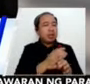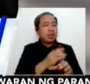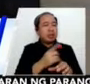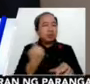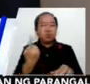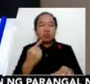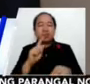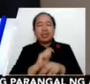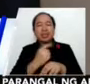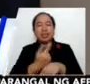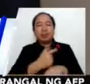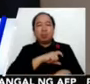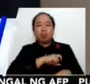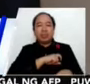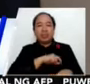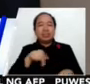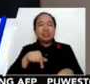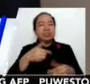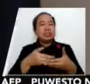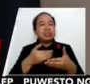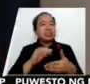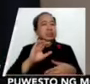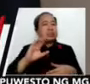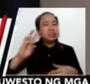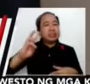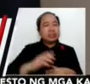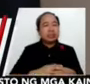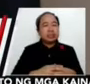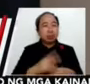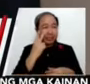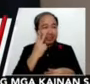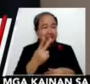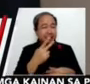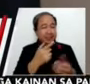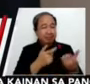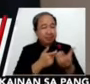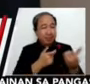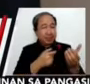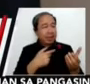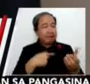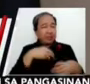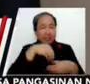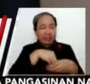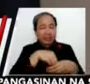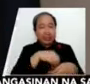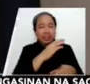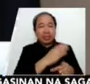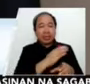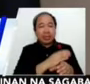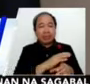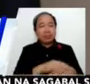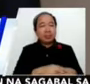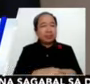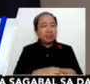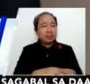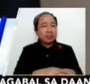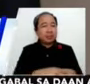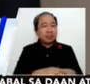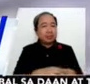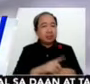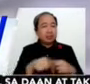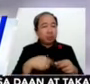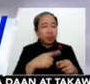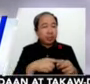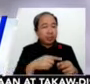C6. May nakita silang baril na nandun sa loob na shotgun po yung nakita nila. Kaya po binalikan nila para